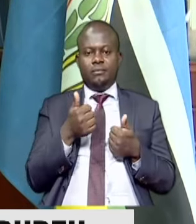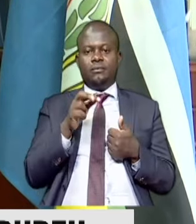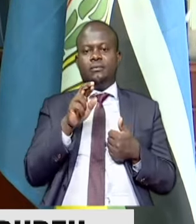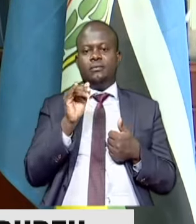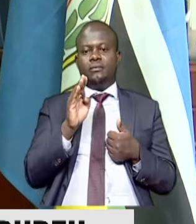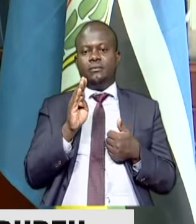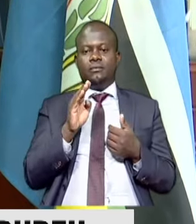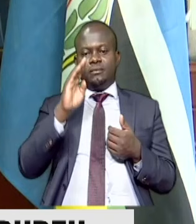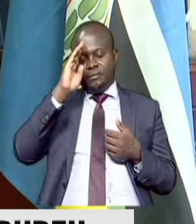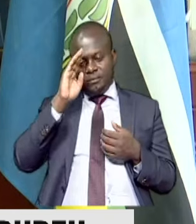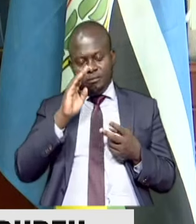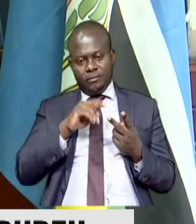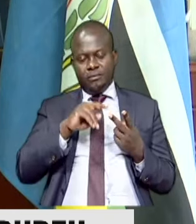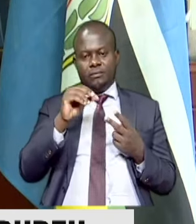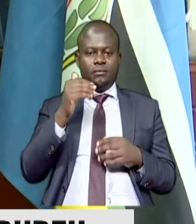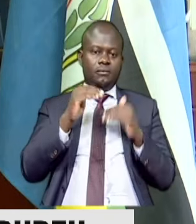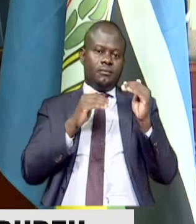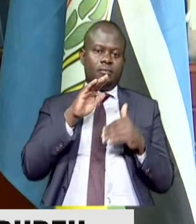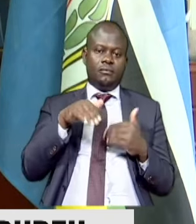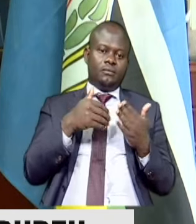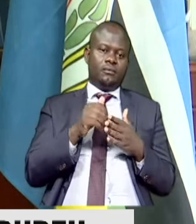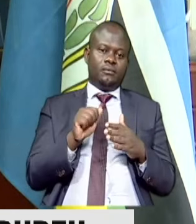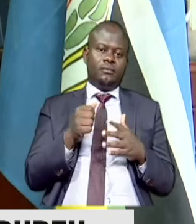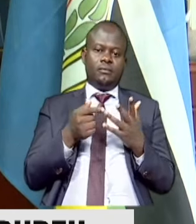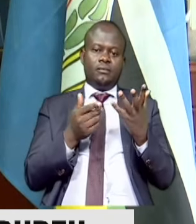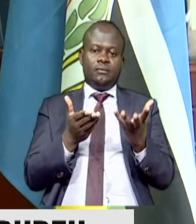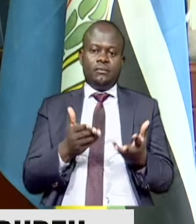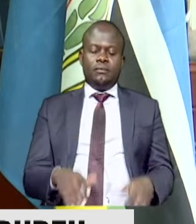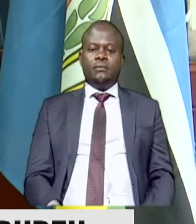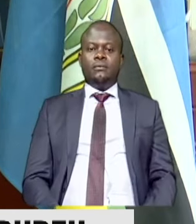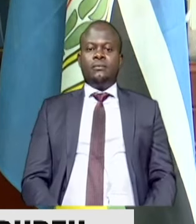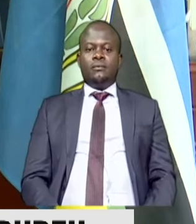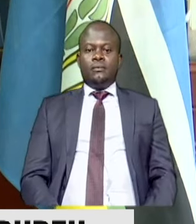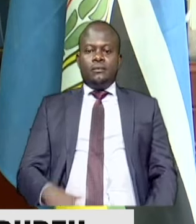cyangwa polisi cyangwa izindi nzego zishobora kuba ziyemajwe. Ni nayo mpamvu